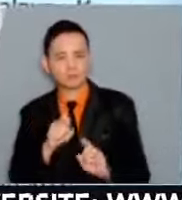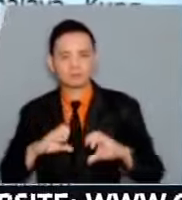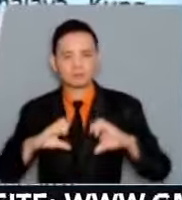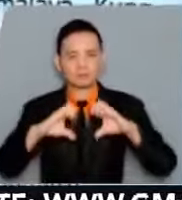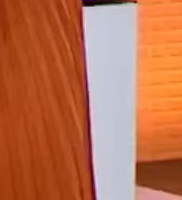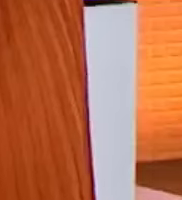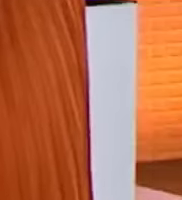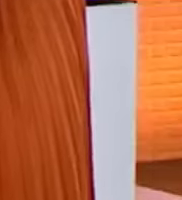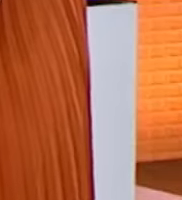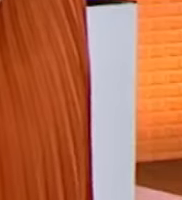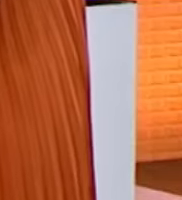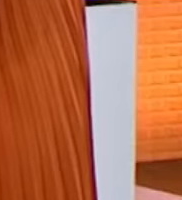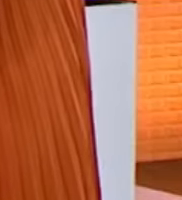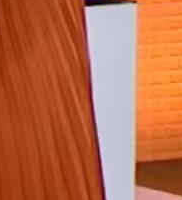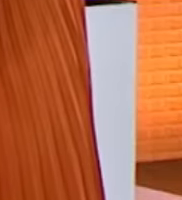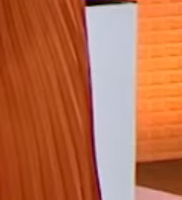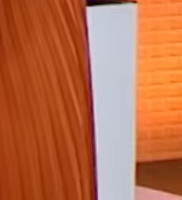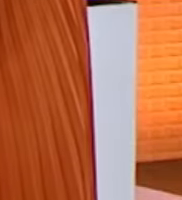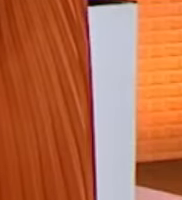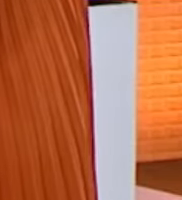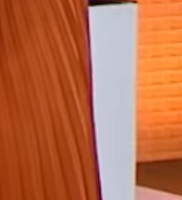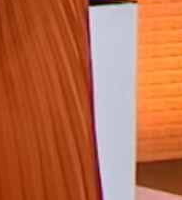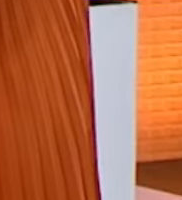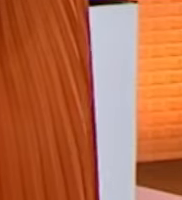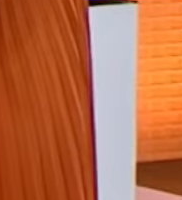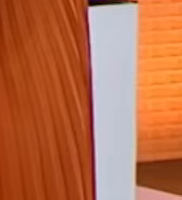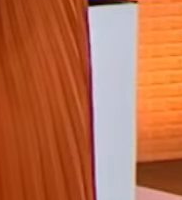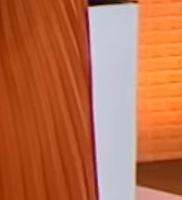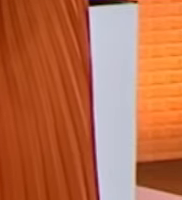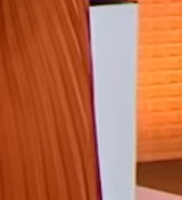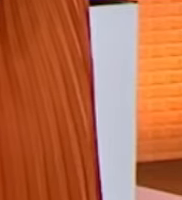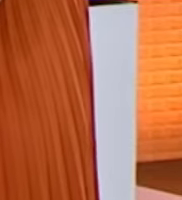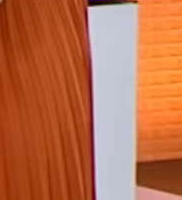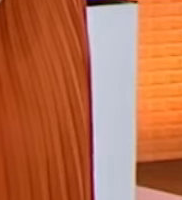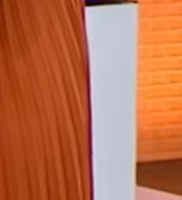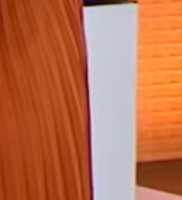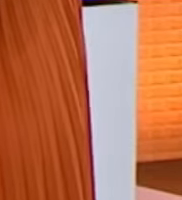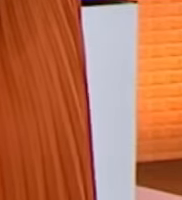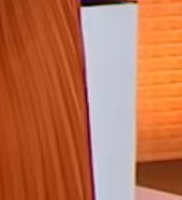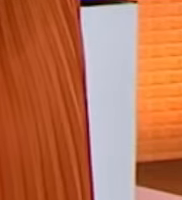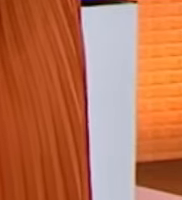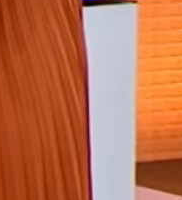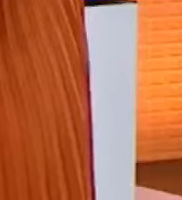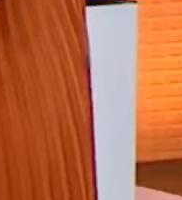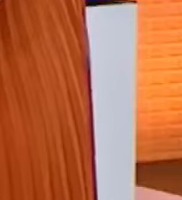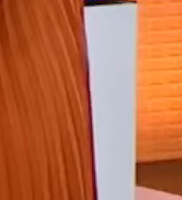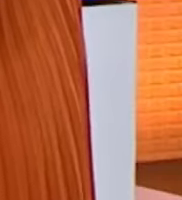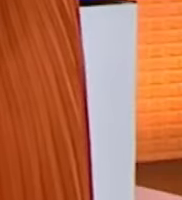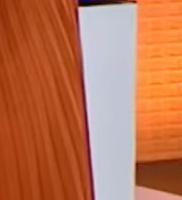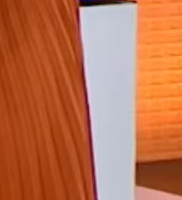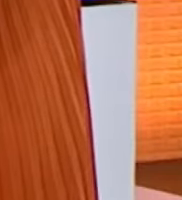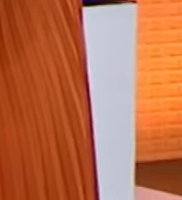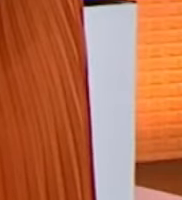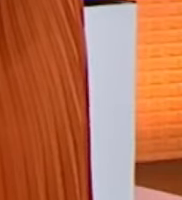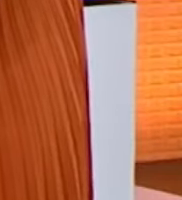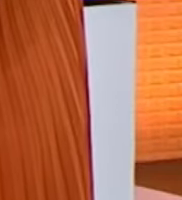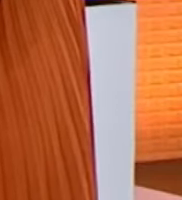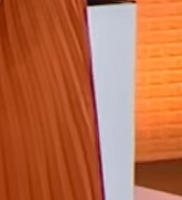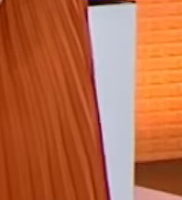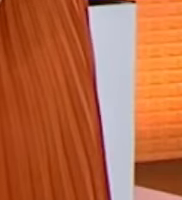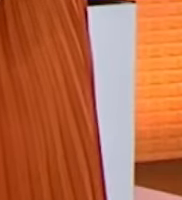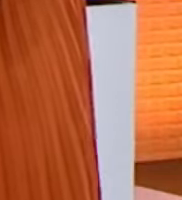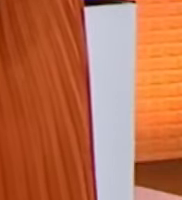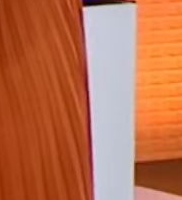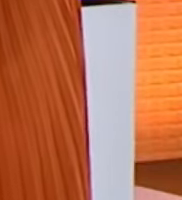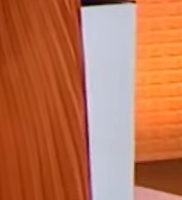News. Mga kapuso, para una ka sa mga balita, mag-subscribe sa GMA Integrated News sa YouTube. Sa mga kapuso abroad, subaybayan niyo po